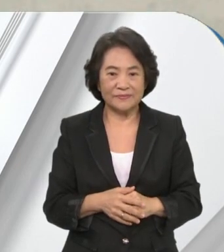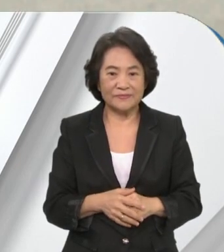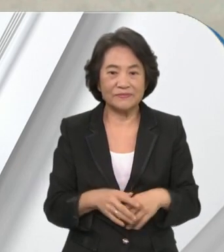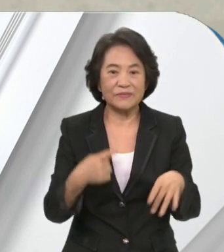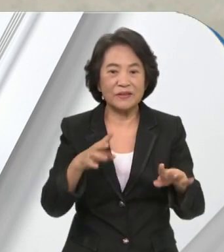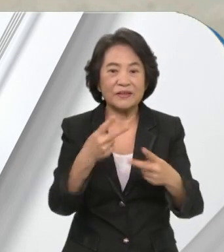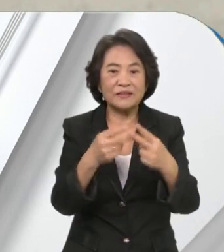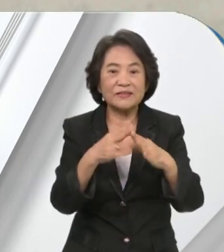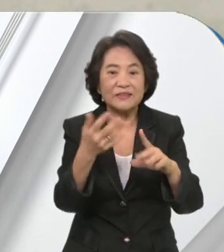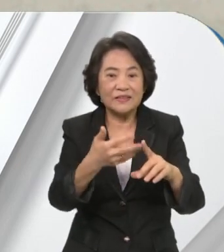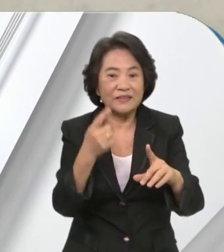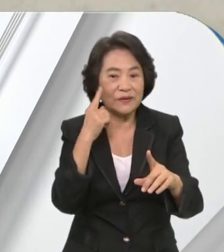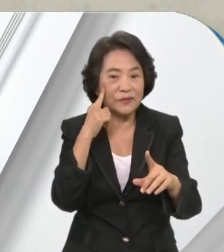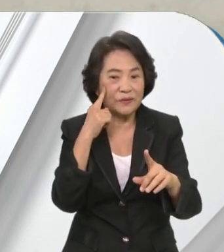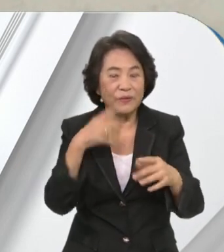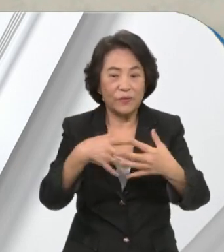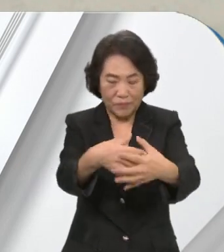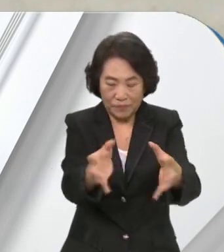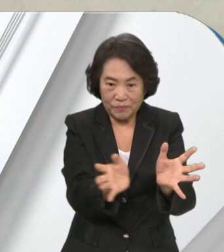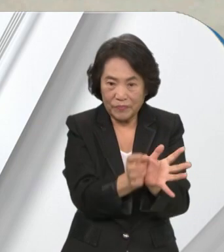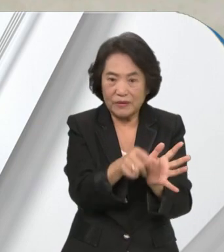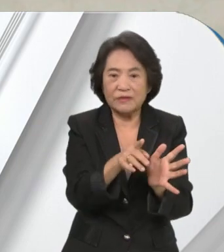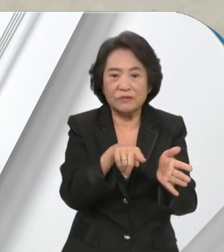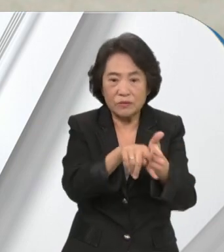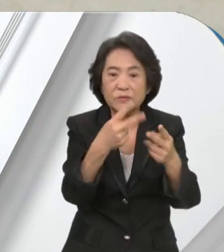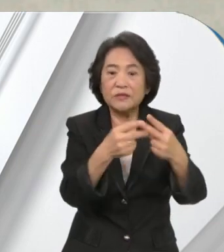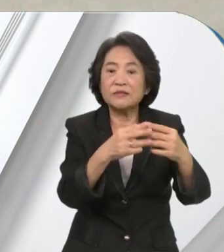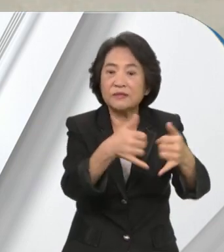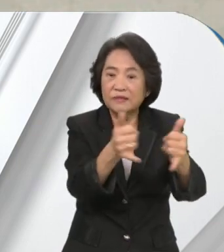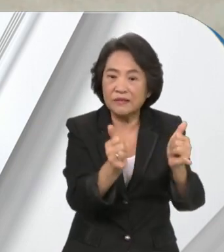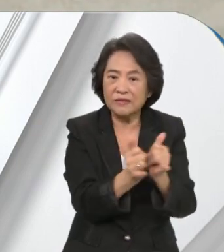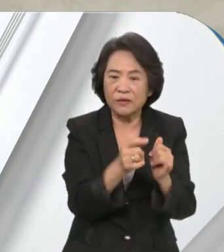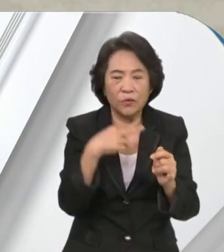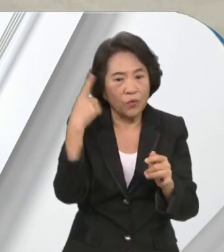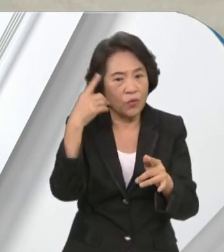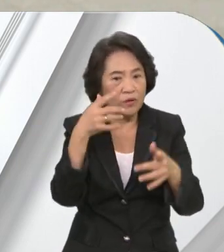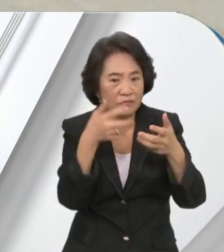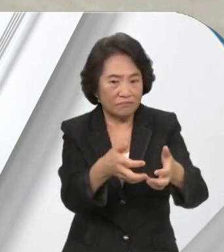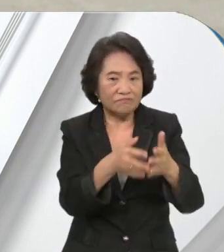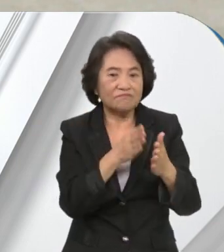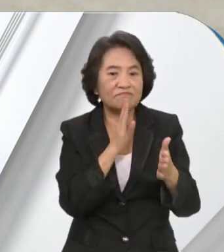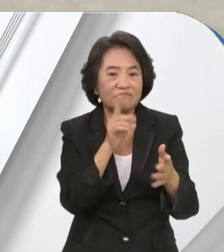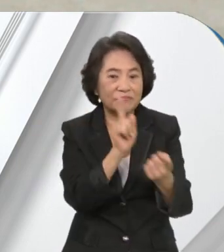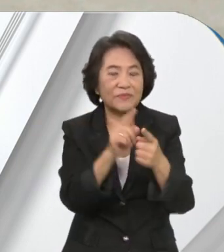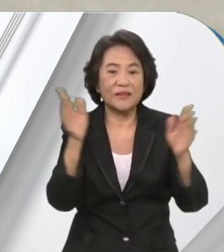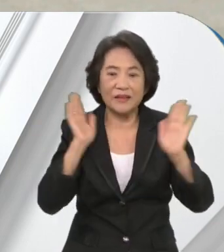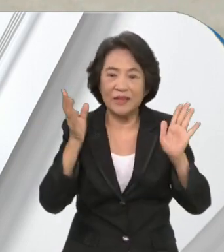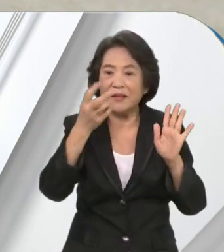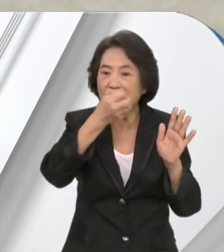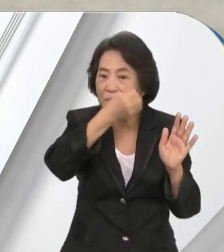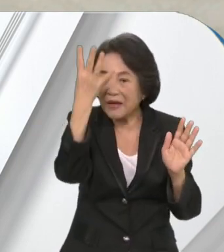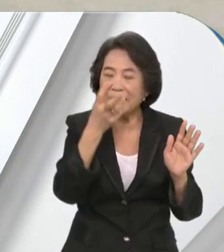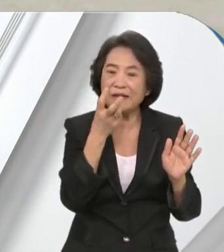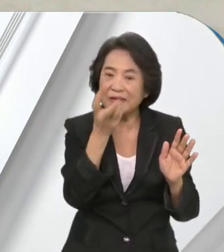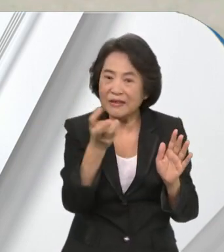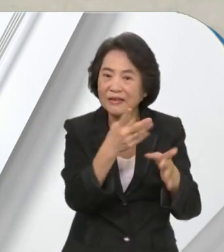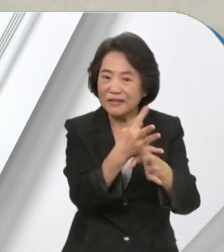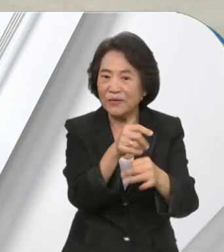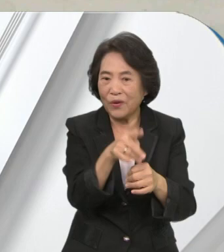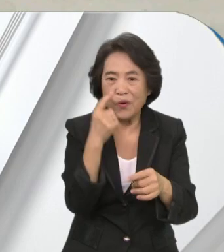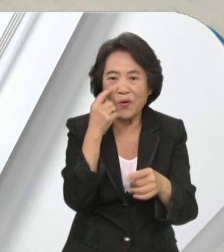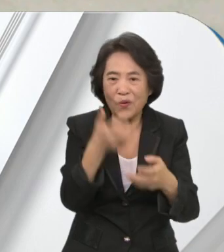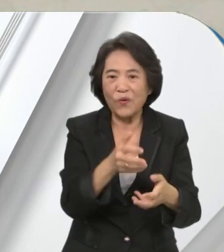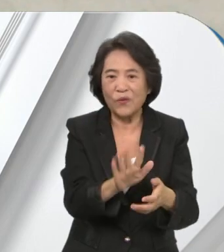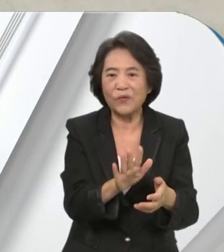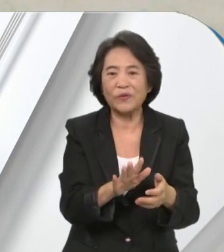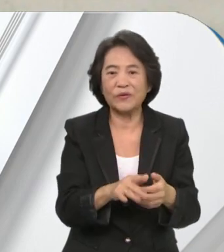嘅客家電視咧就會而家出圈嘅片套，啊，一切都非常嘅重視去做兒童老青少年嘅節目。了